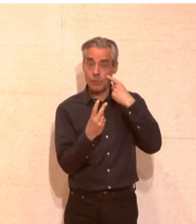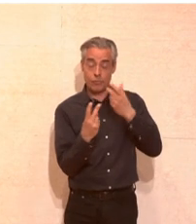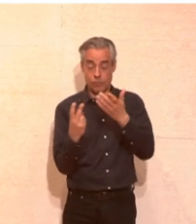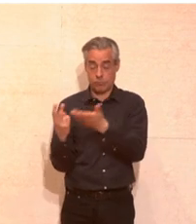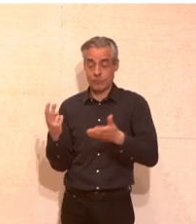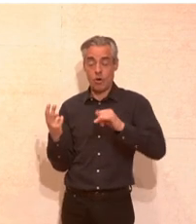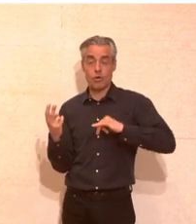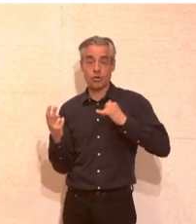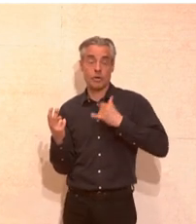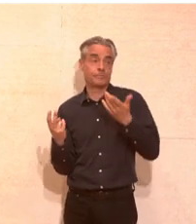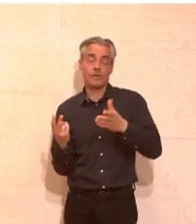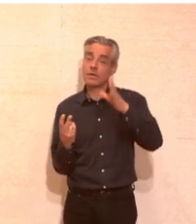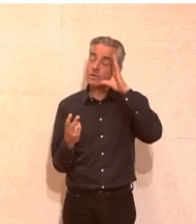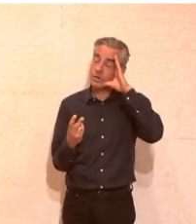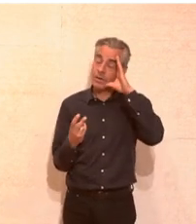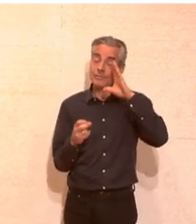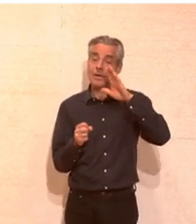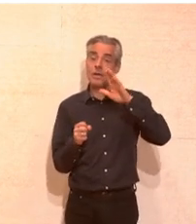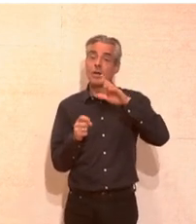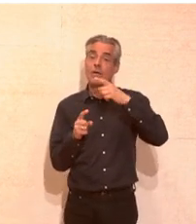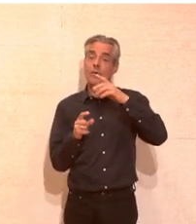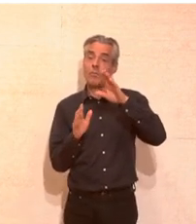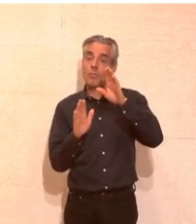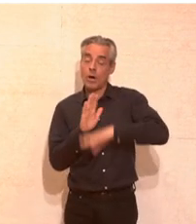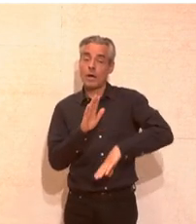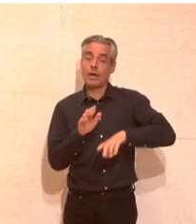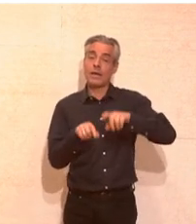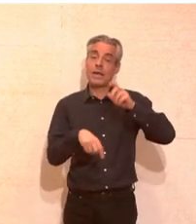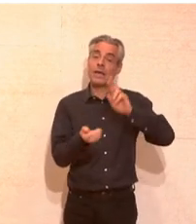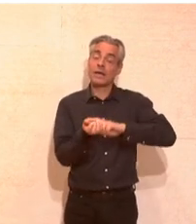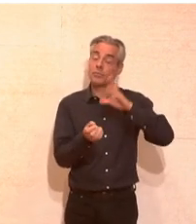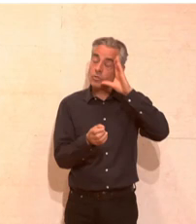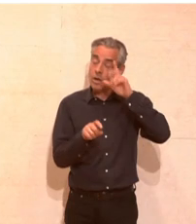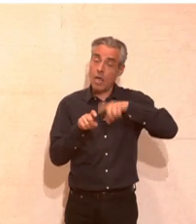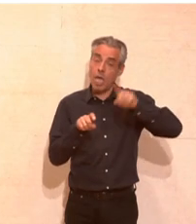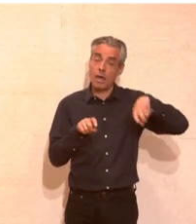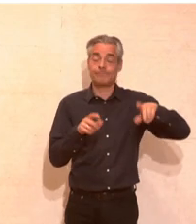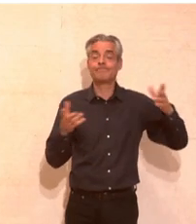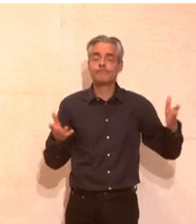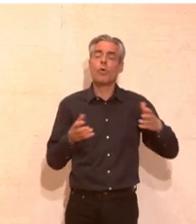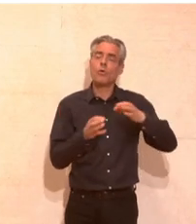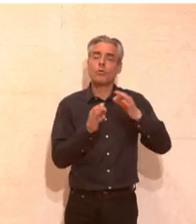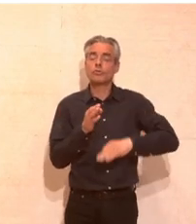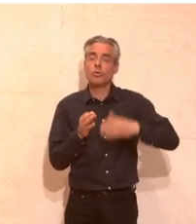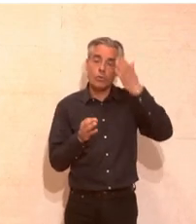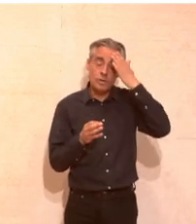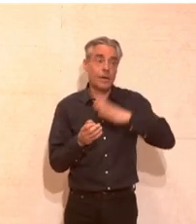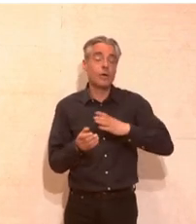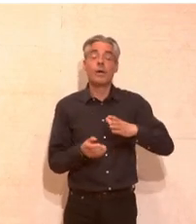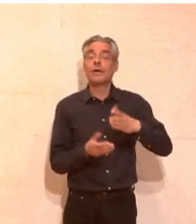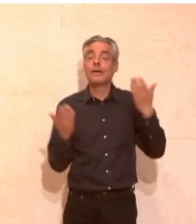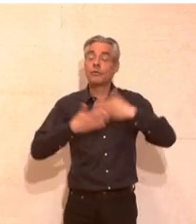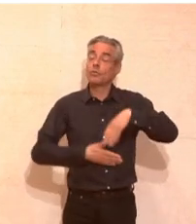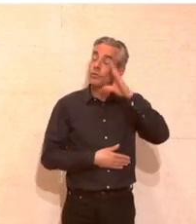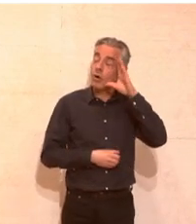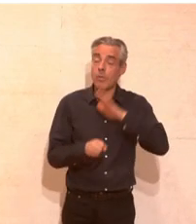jeune, notamment, c'est la privation de sommeil et l'irrégularité des rythmes. Alors, c'est des effets connus depuis longtemps. Hein, si vous ne dormez pas assez la nuit,